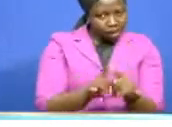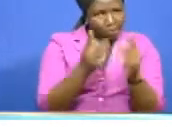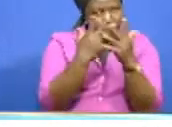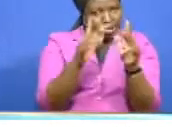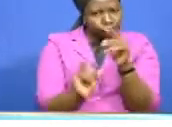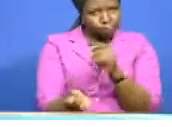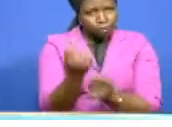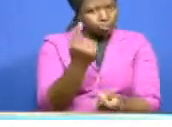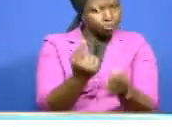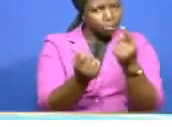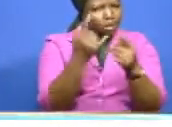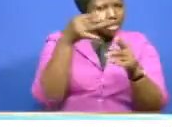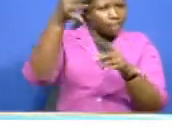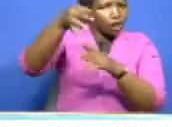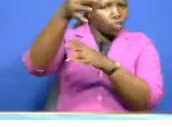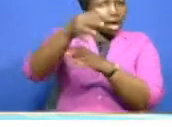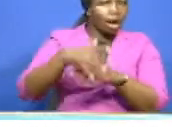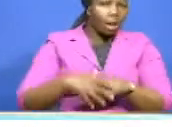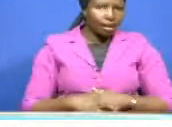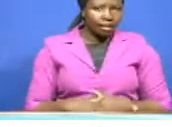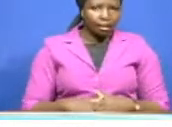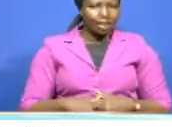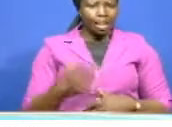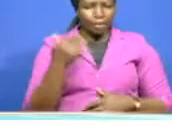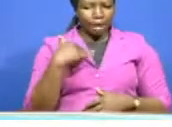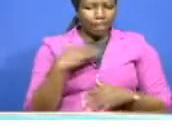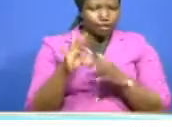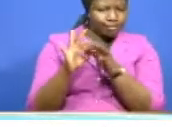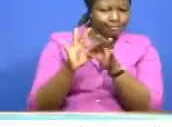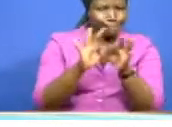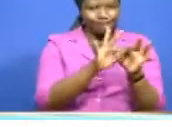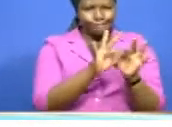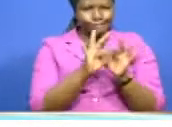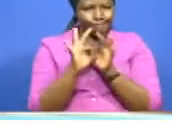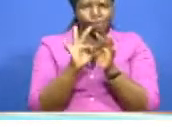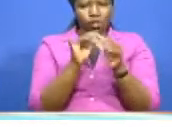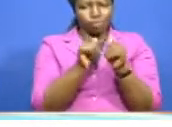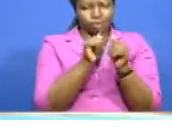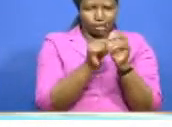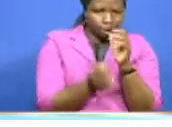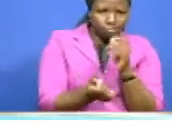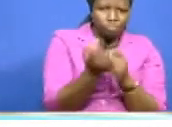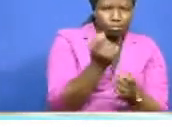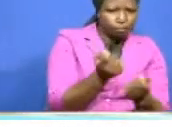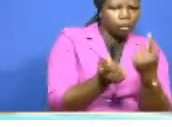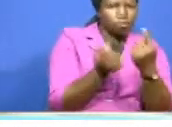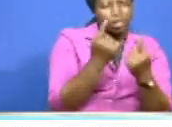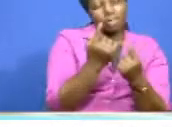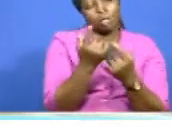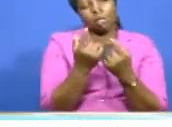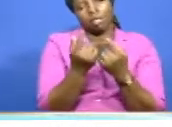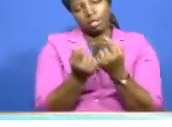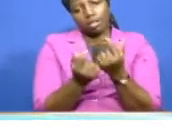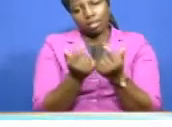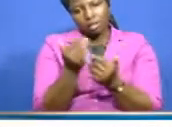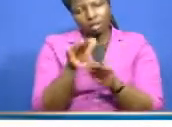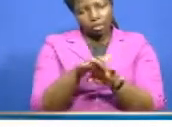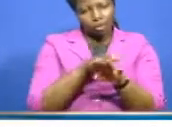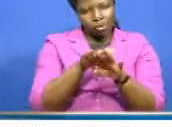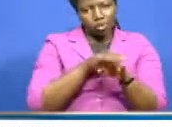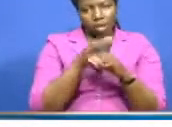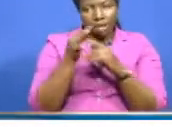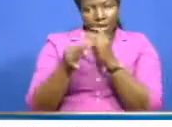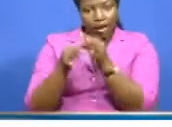ya kwamba ni kana kwamba kuna ile miungano ambayo inajitokeza polepole. Tunavyoangalia